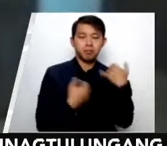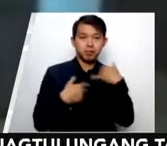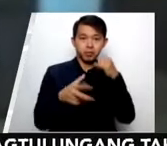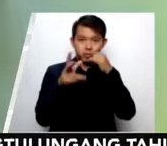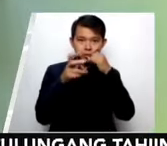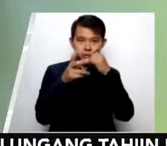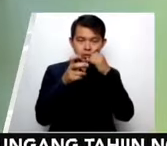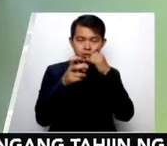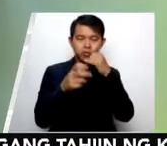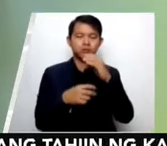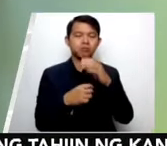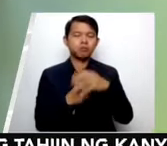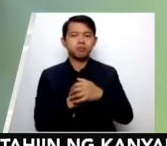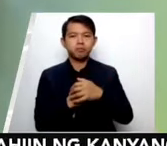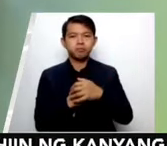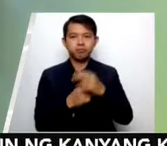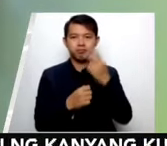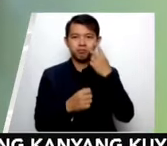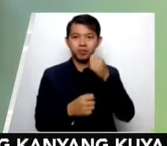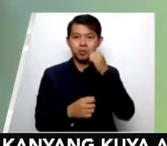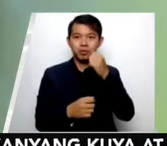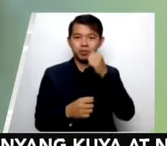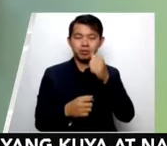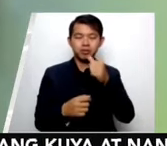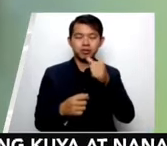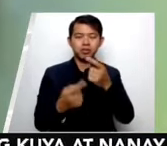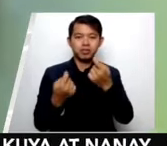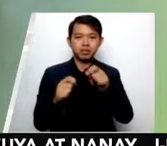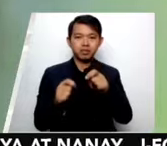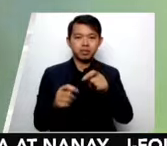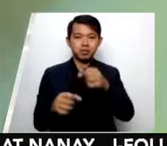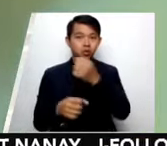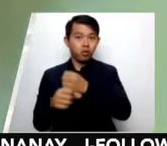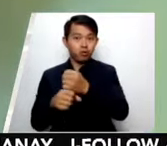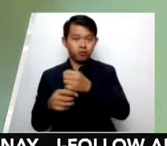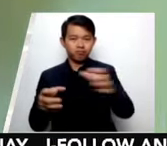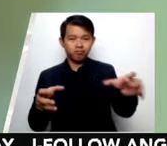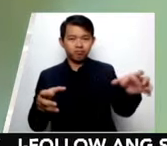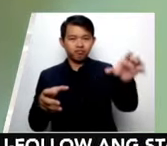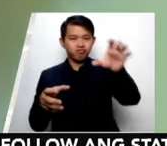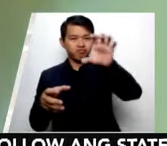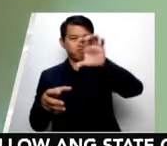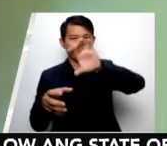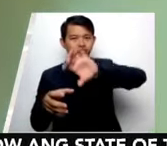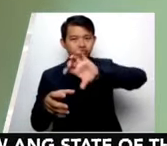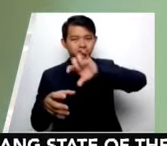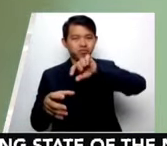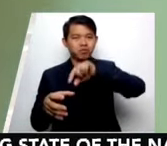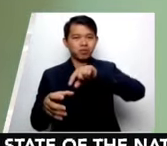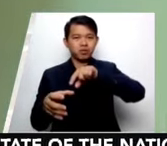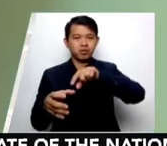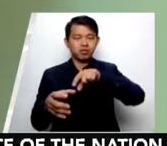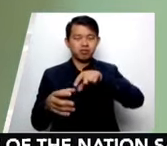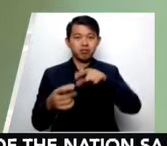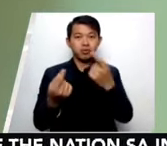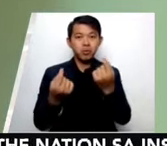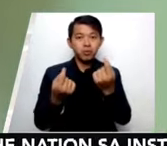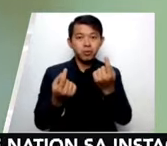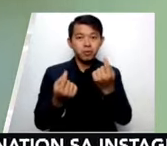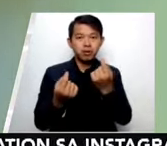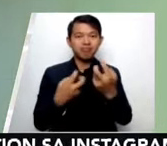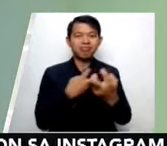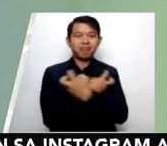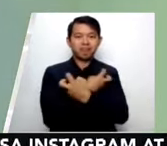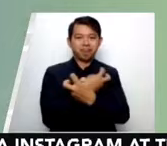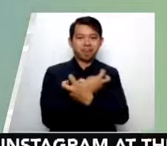babae na ibinuhos sa coffee maker ang laman ng container na na niya nilalason na pala ng babae ang mister niya